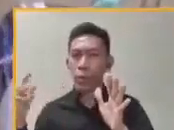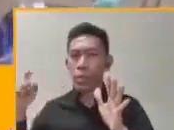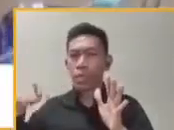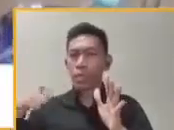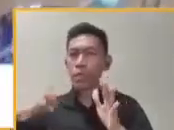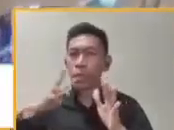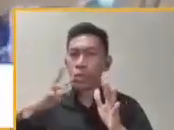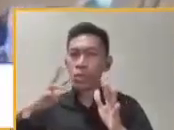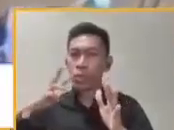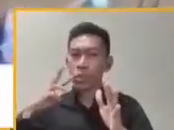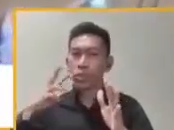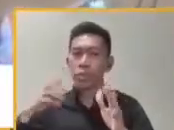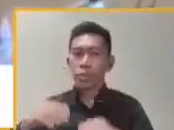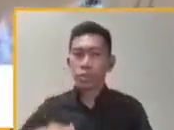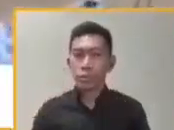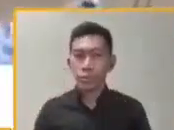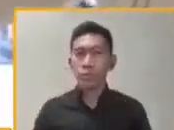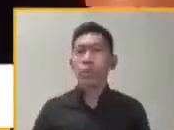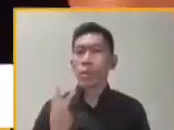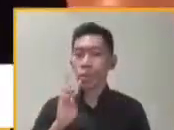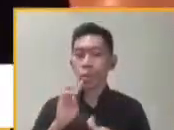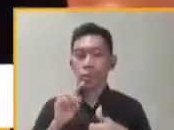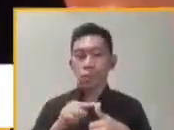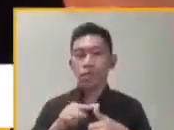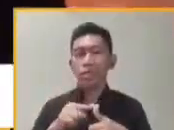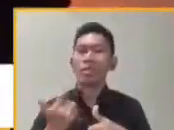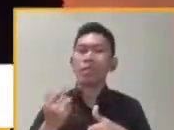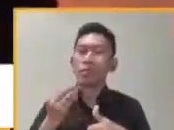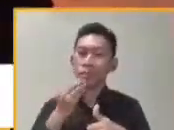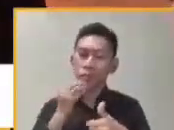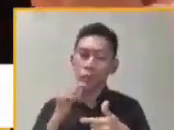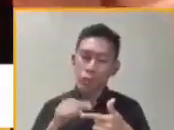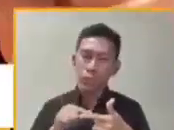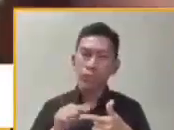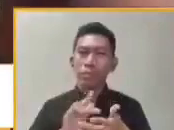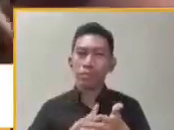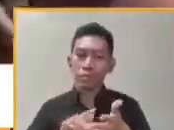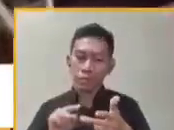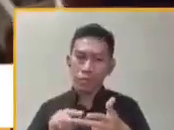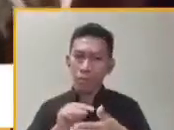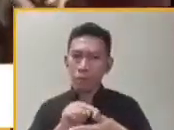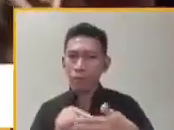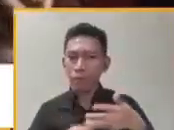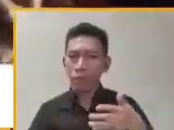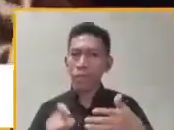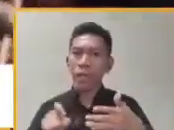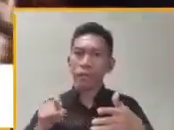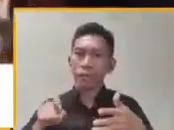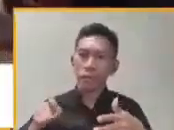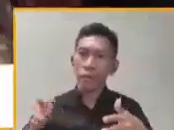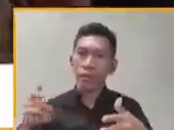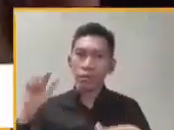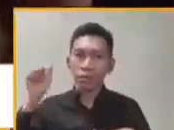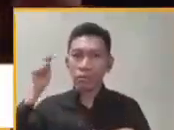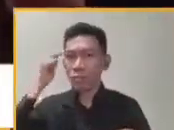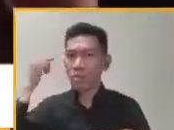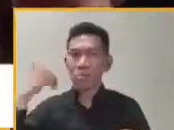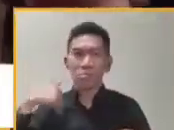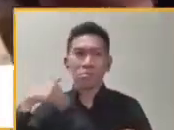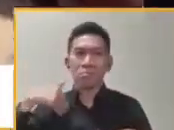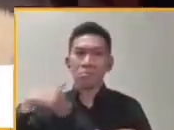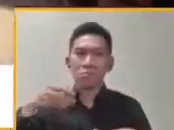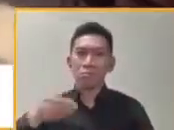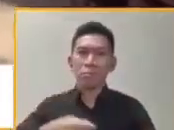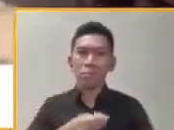ng mga residente ang pagkain at mga gamot na hanggang ngayon ay hindi pa naibigay sa kanila ng pamahalaan. Tiniyak naman ni